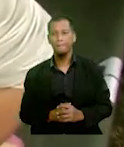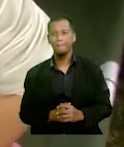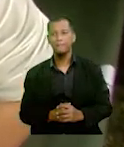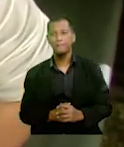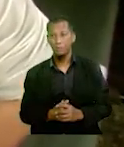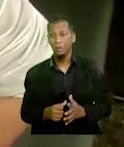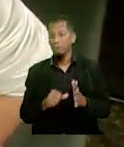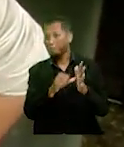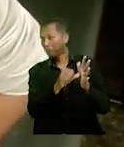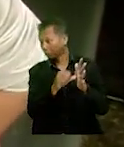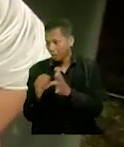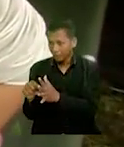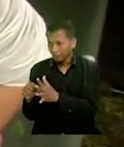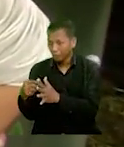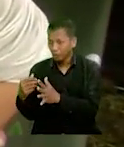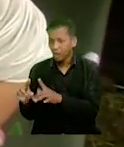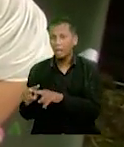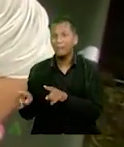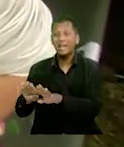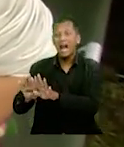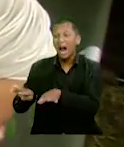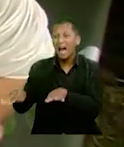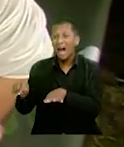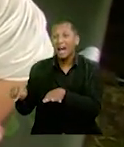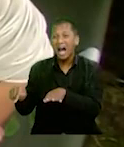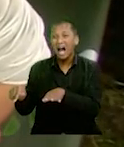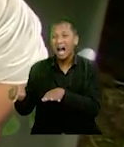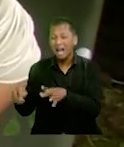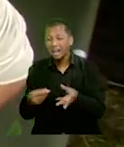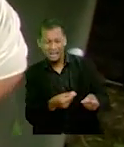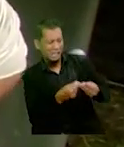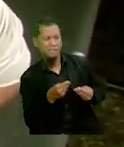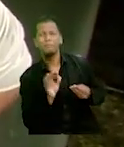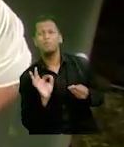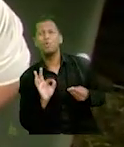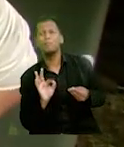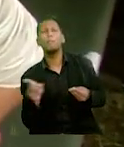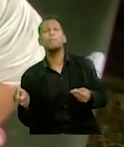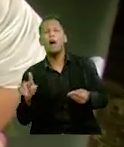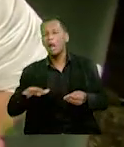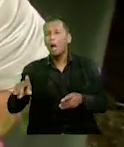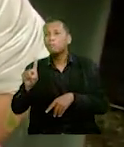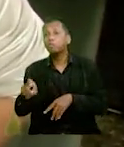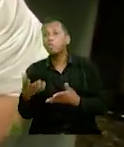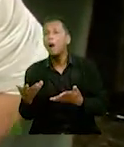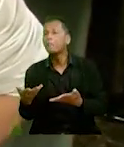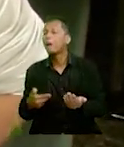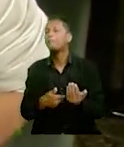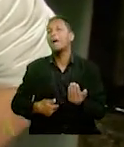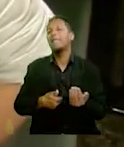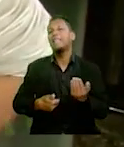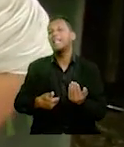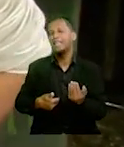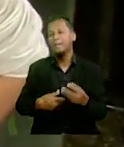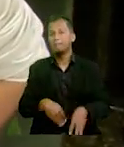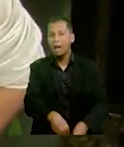itu kebutuhan anak-anak kecil, apalagi ada yang punya bayi kan ya, ada yang balita, banyak lah gitu, kayak makanan bayi, kayak pampers gitu, susu gitu